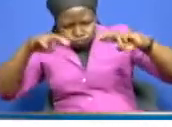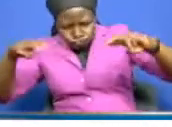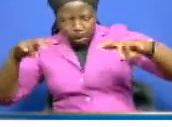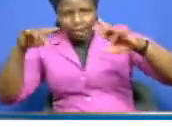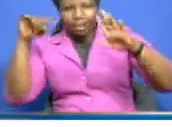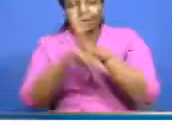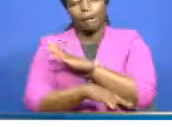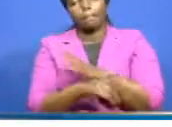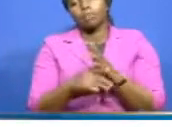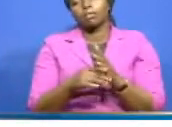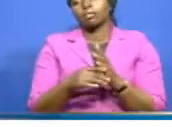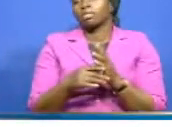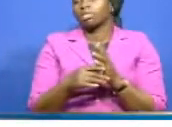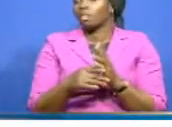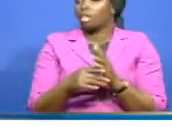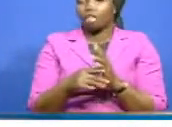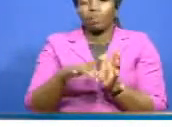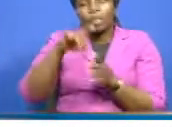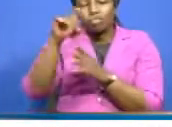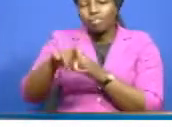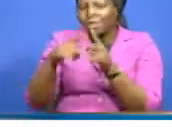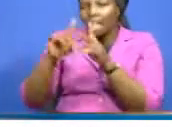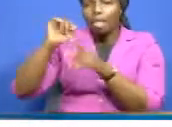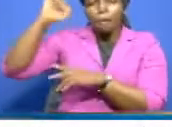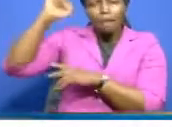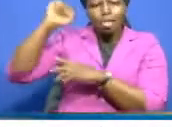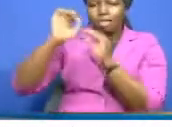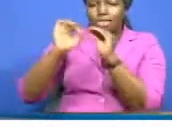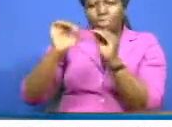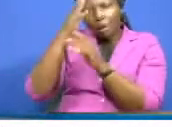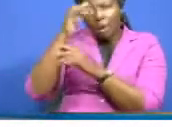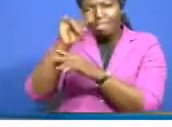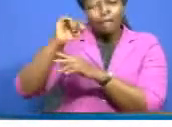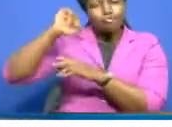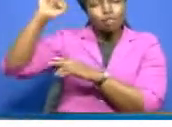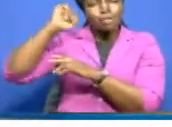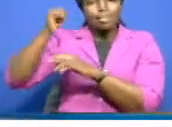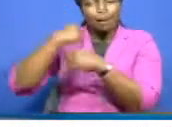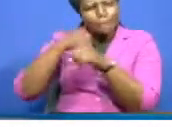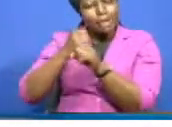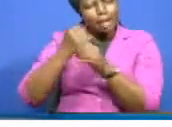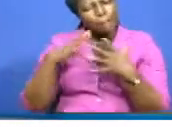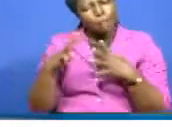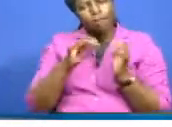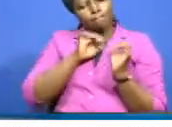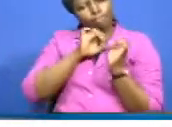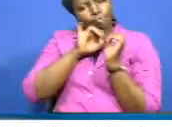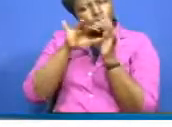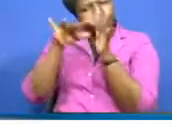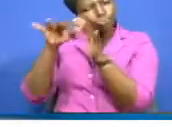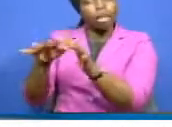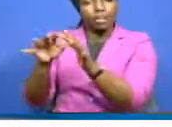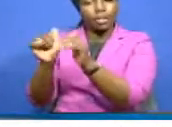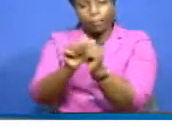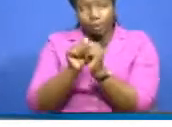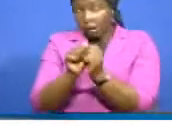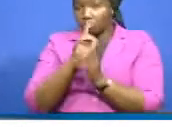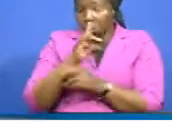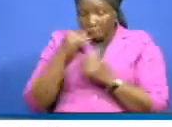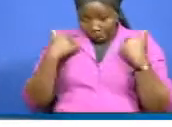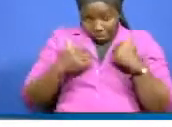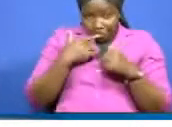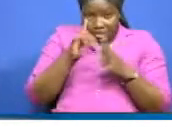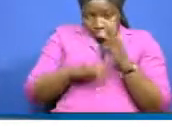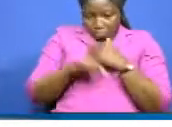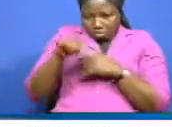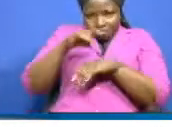kwamba haifai tuanze siasa, maana siasa hiyo inavuta mkusanyiko wa watu. Kwa hivyo kwangu kusema kuwa sio wakati mwafaka wa